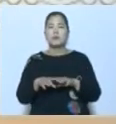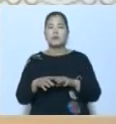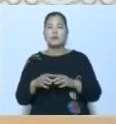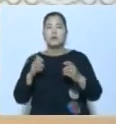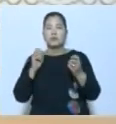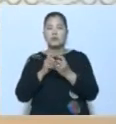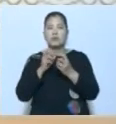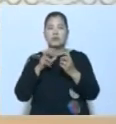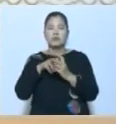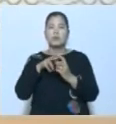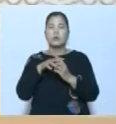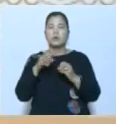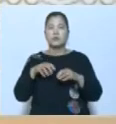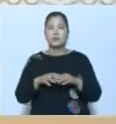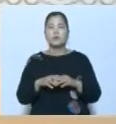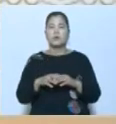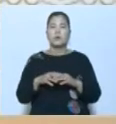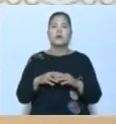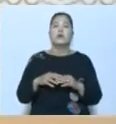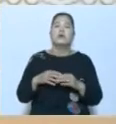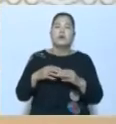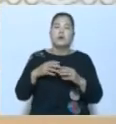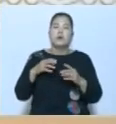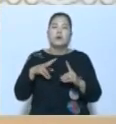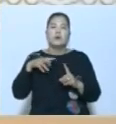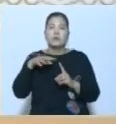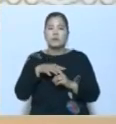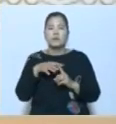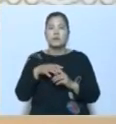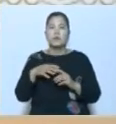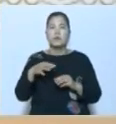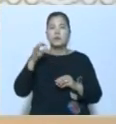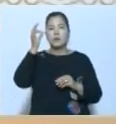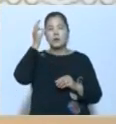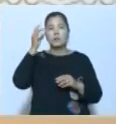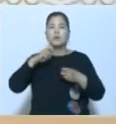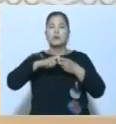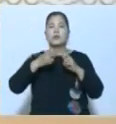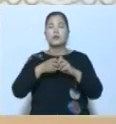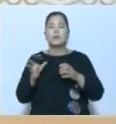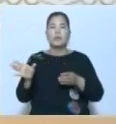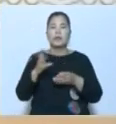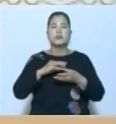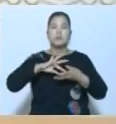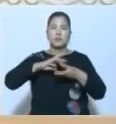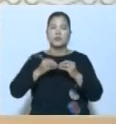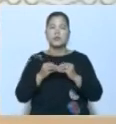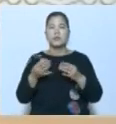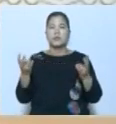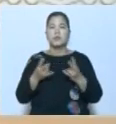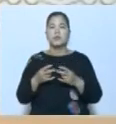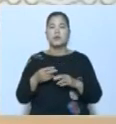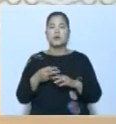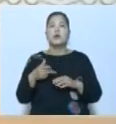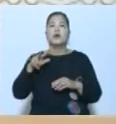зорлық-зомбылық көрсетпеу мәселелері, қысым көрсетпеу жөніндегі мәселелер, психологиялық мәселелер, осының барлығы шешілу керек. Бұл